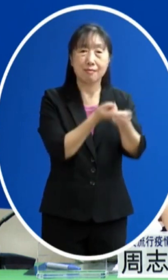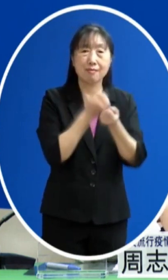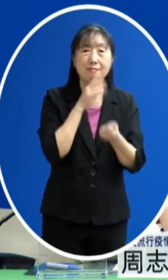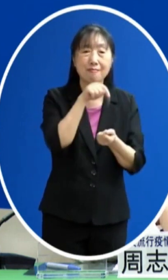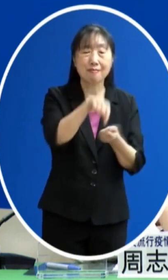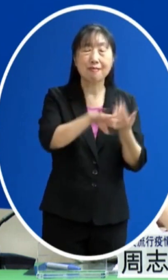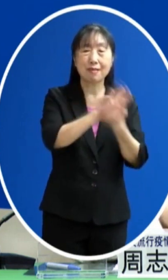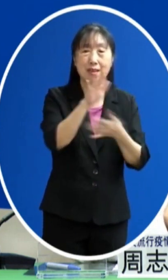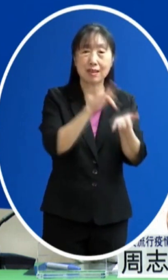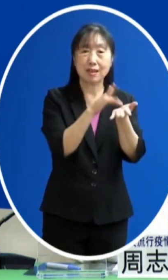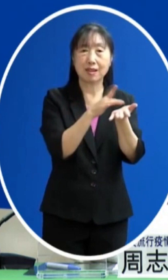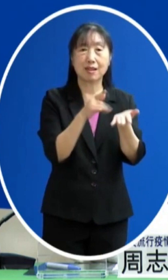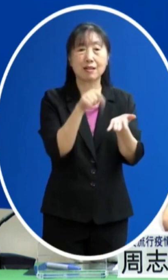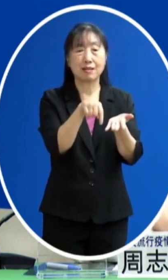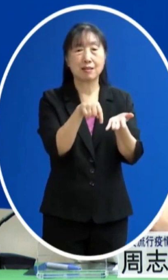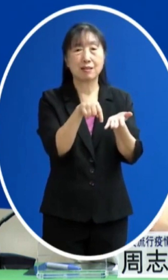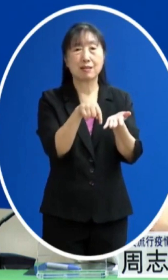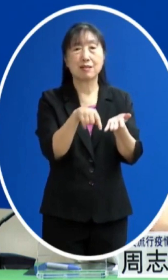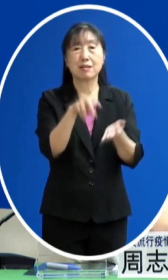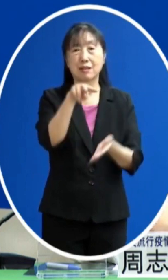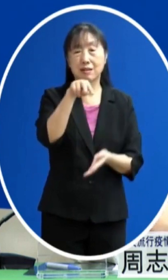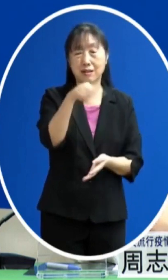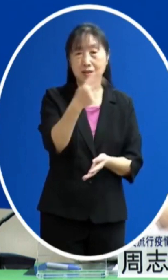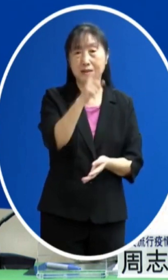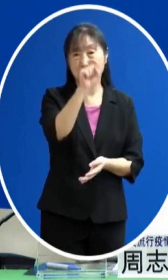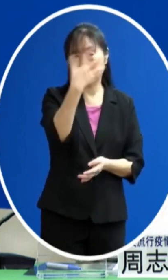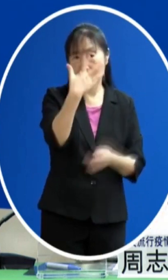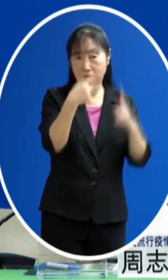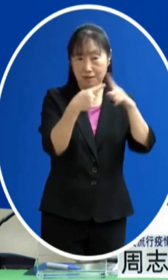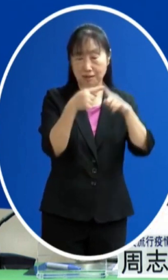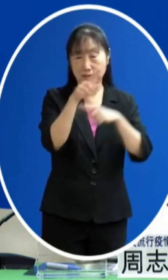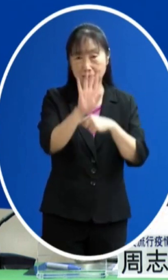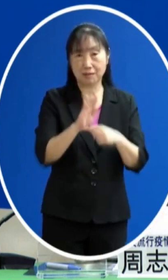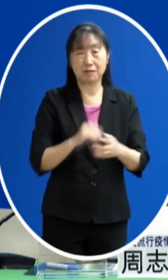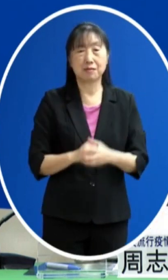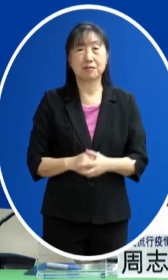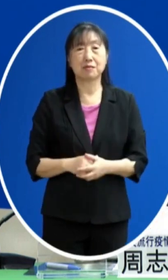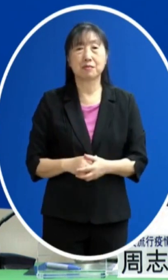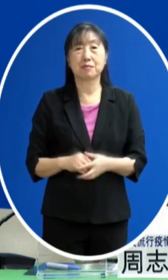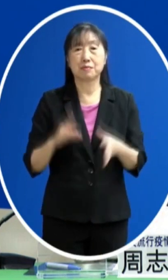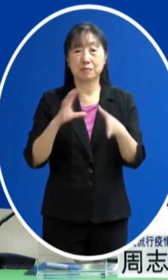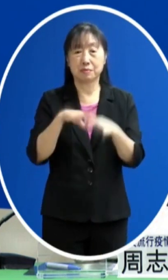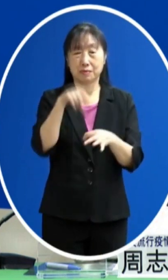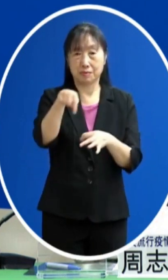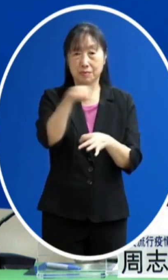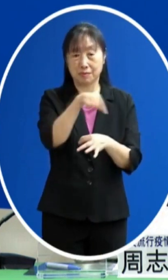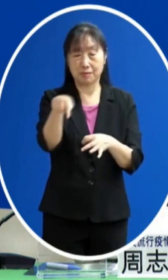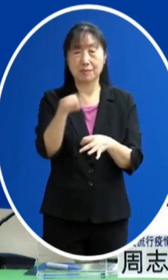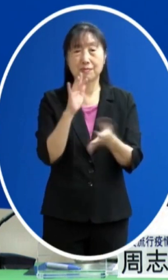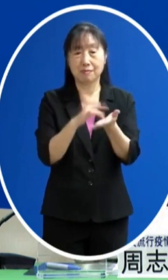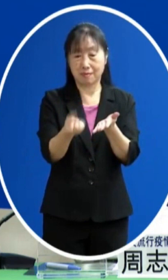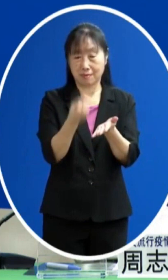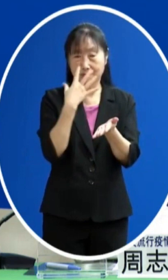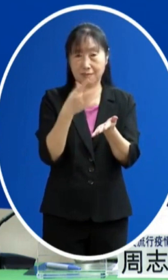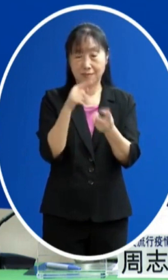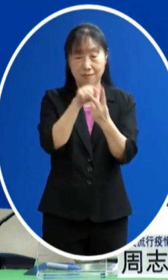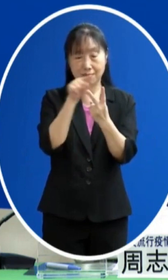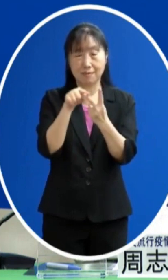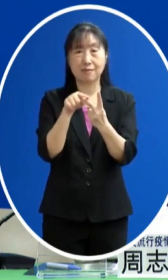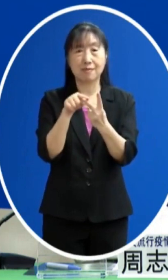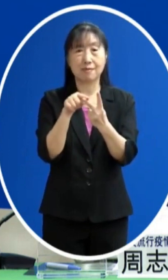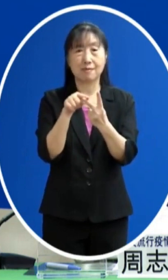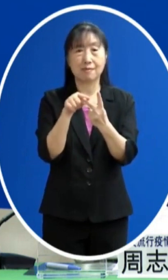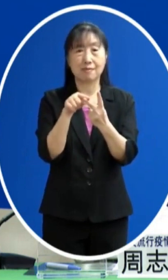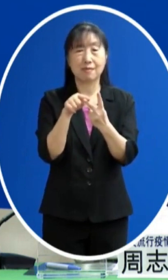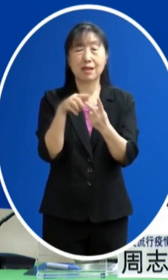的部分，昨天也开立了这个218人份，所以这都是在我们这个使用口服药以来，算